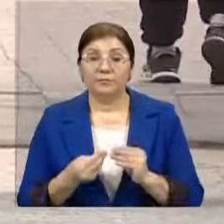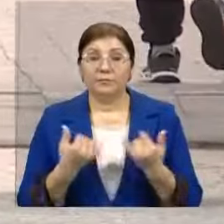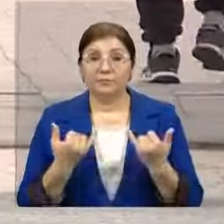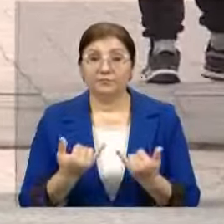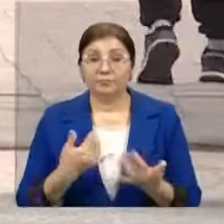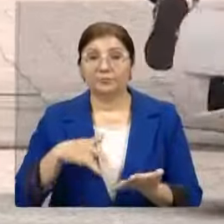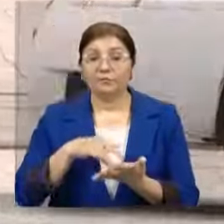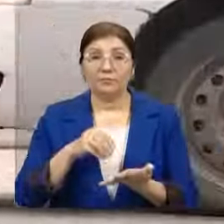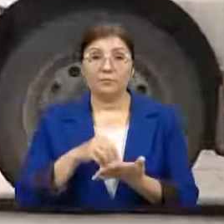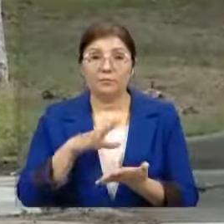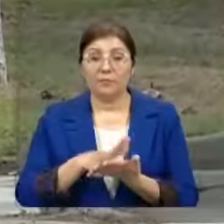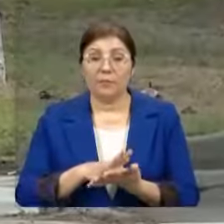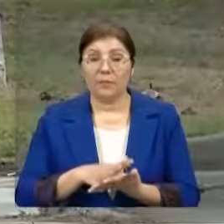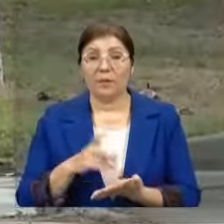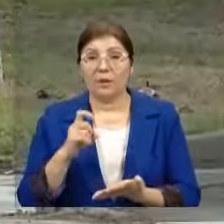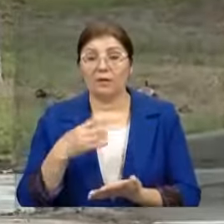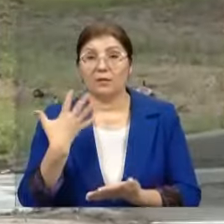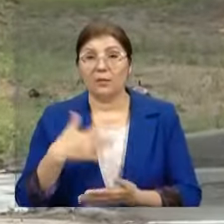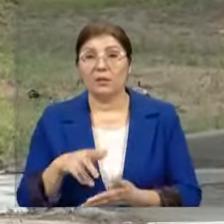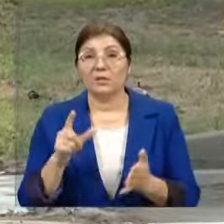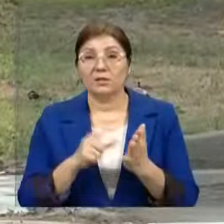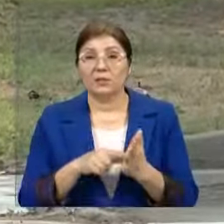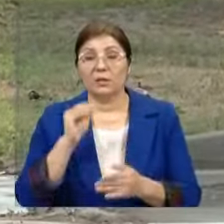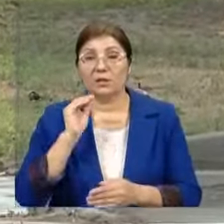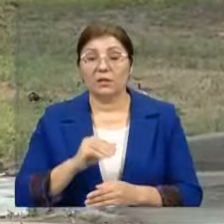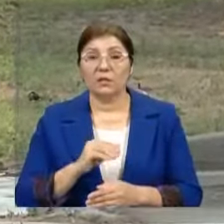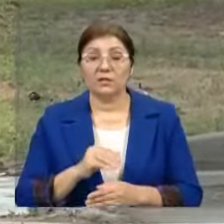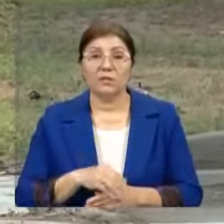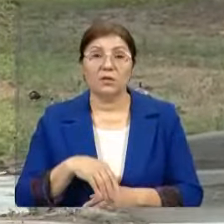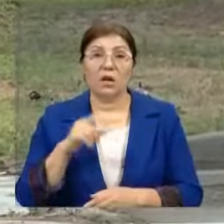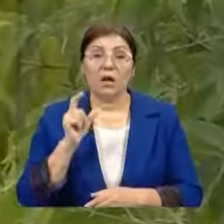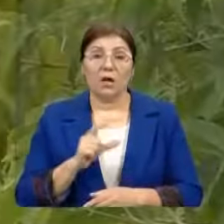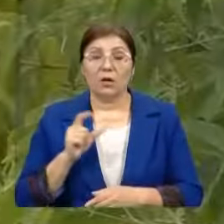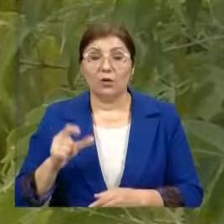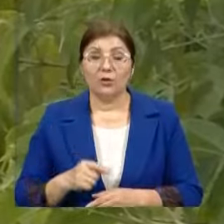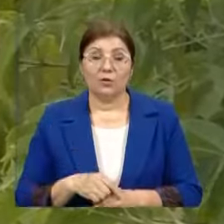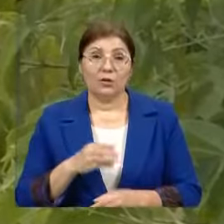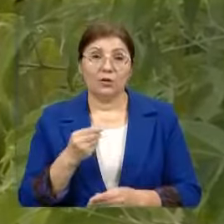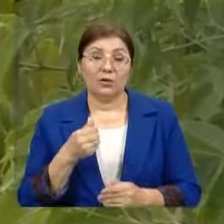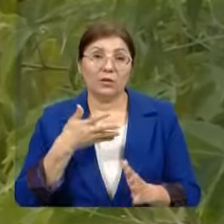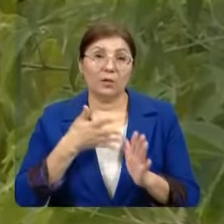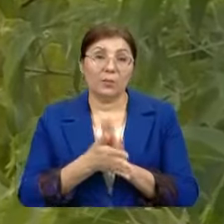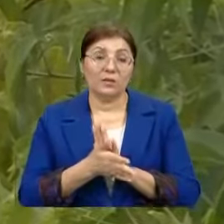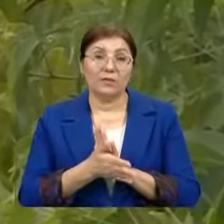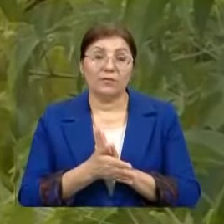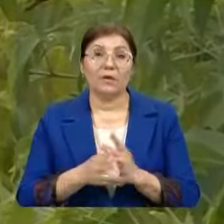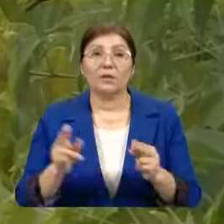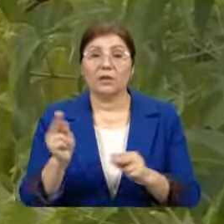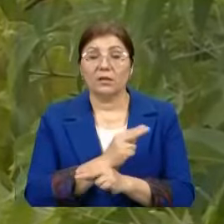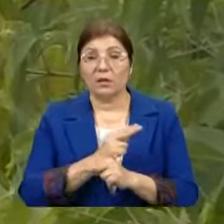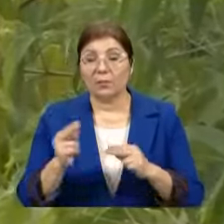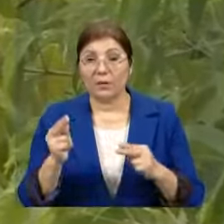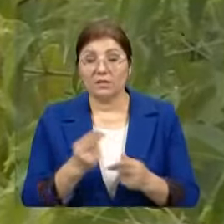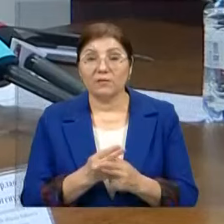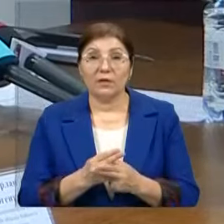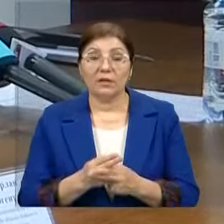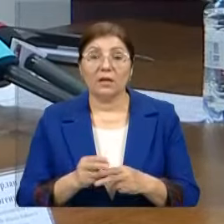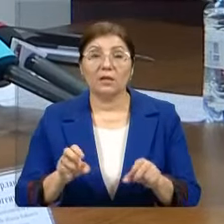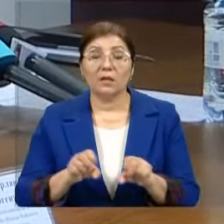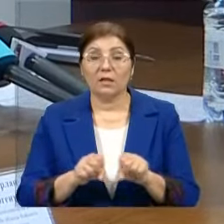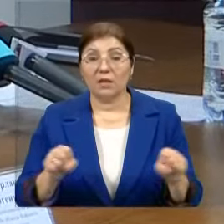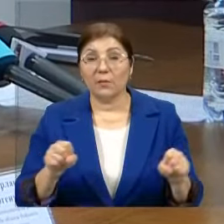в городе зарегистрировано порядка 157 тысяч абонентов. Деньги потребителей будут направлены на модернизацию, реконструкцию оборудования